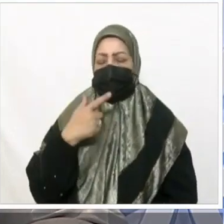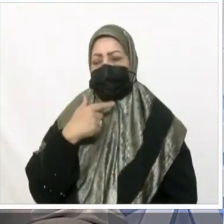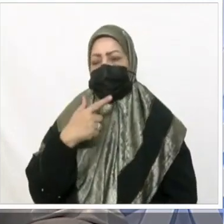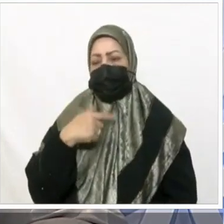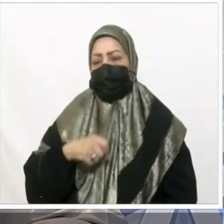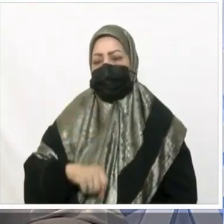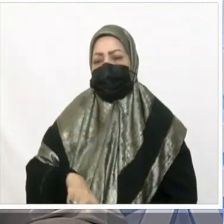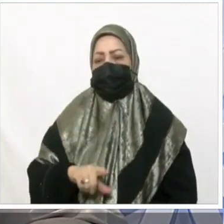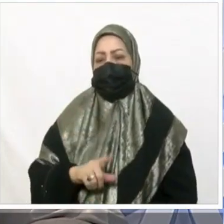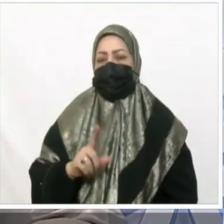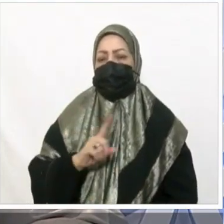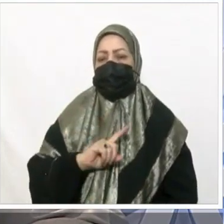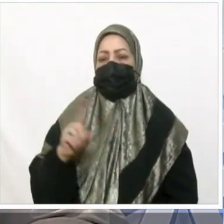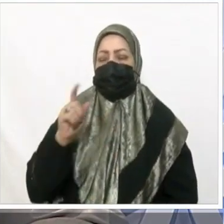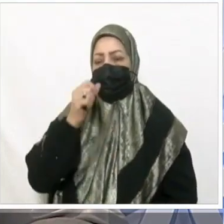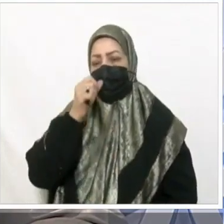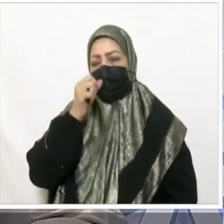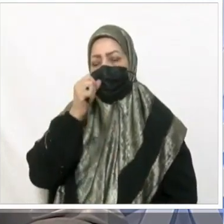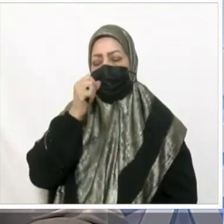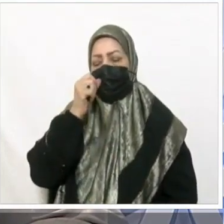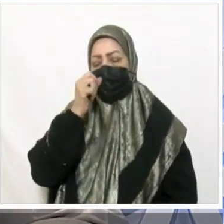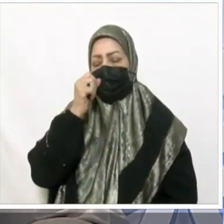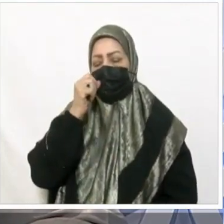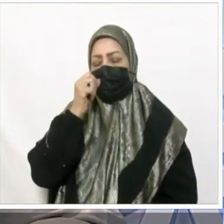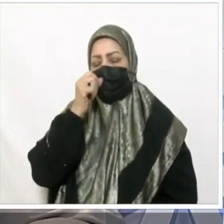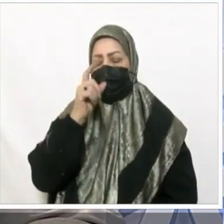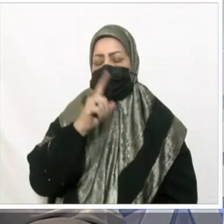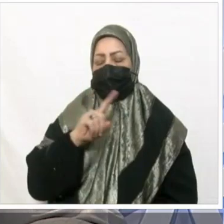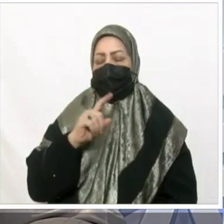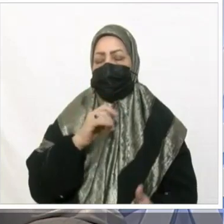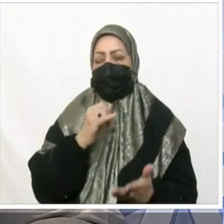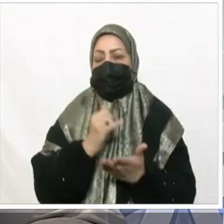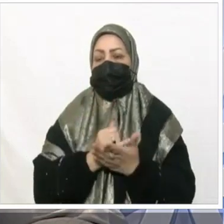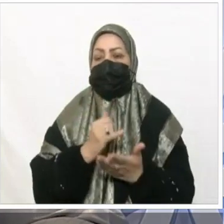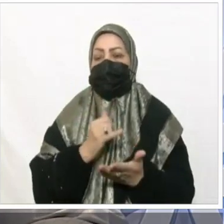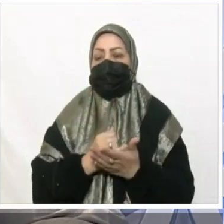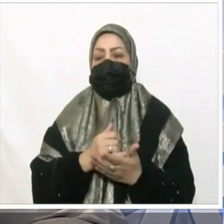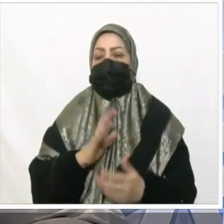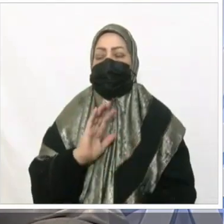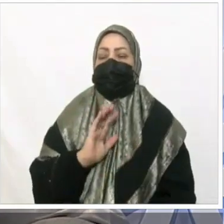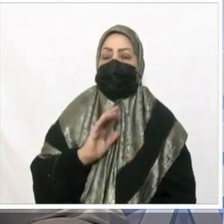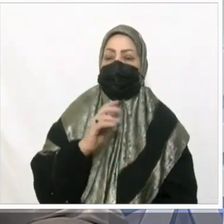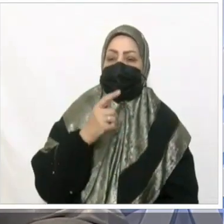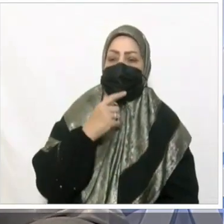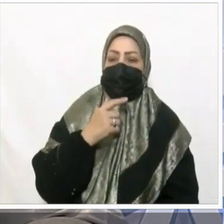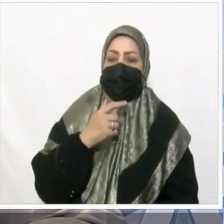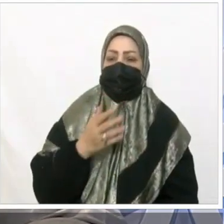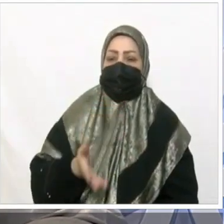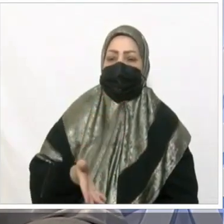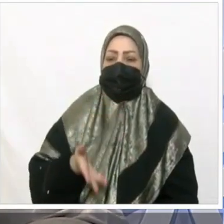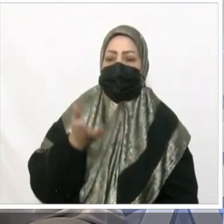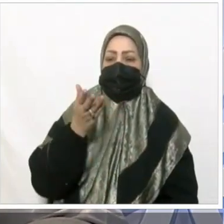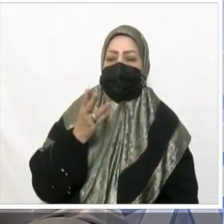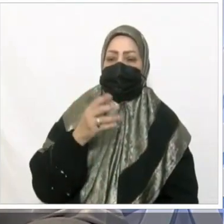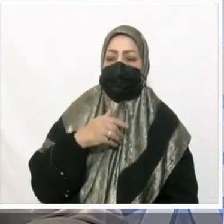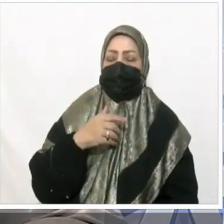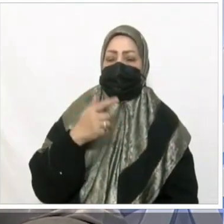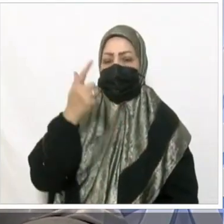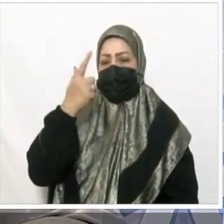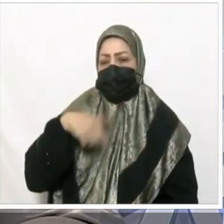في مذهبنا المالكي، لكن إن حصل لها جنابة لا يجوز لها بعد ذلك مس المصحف.